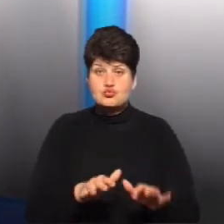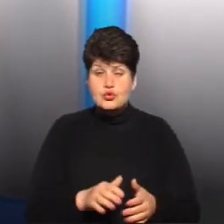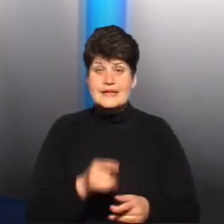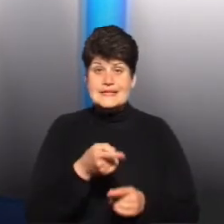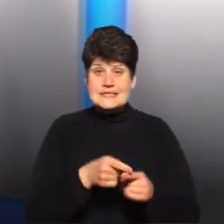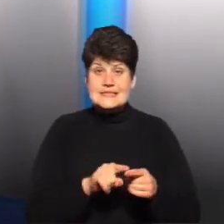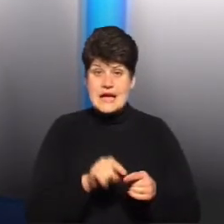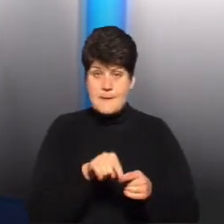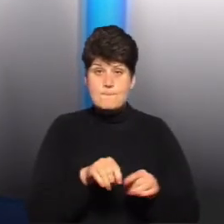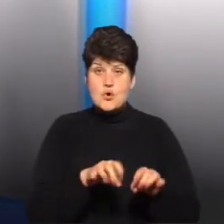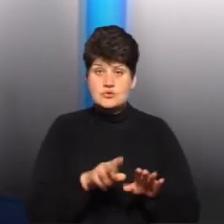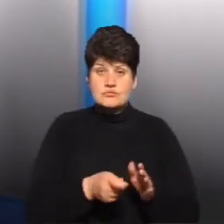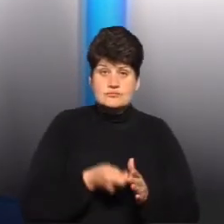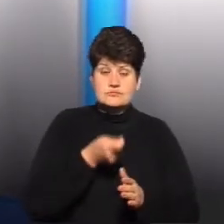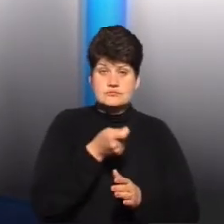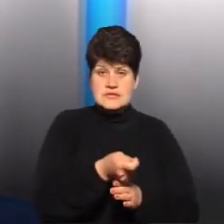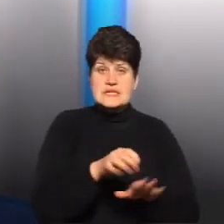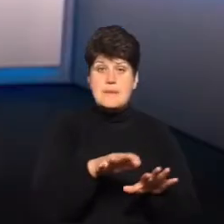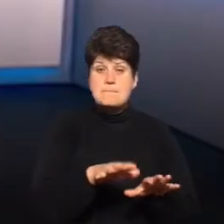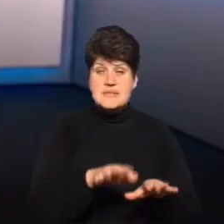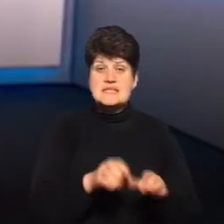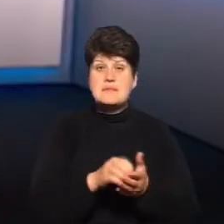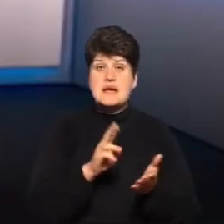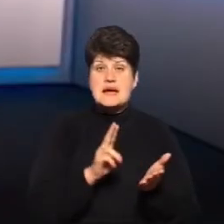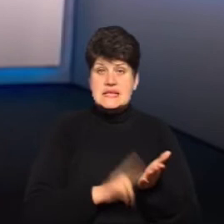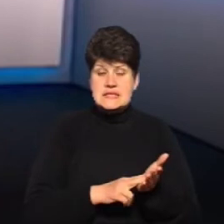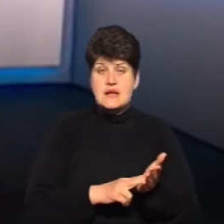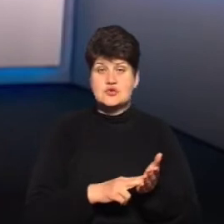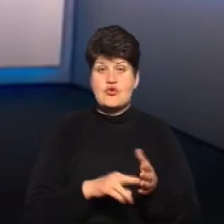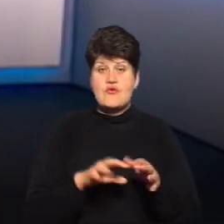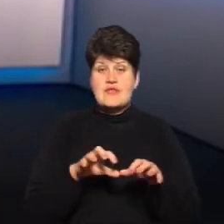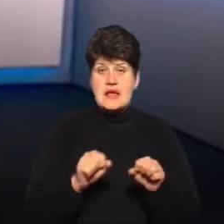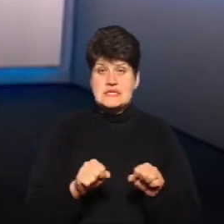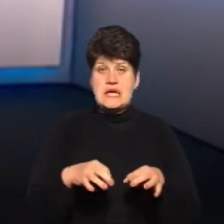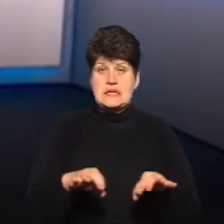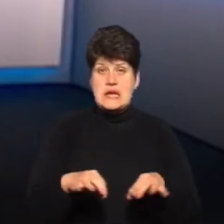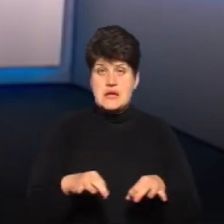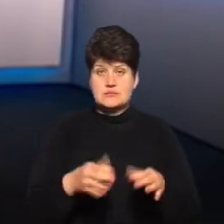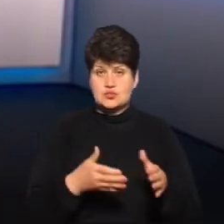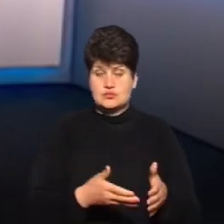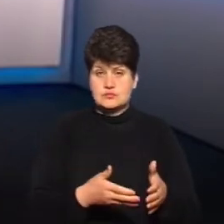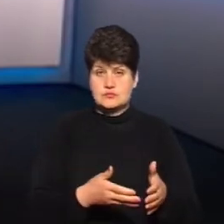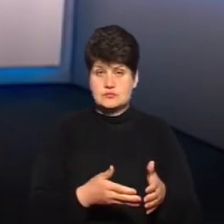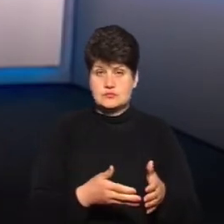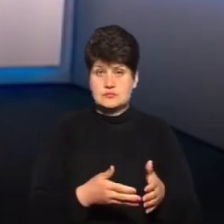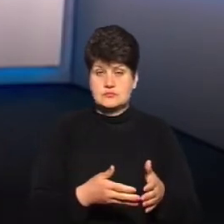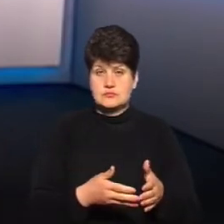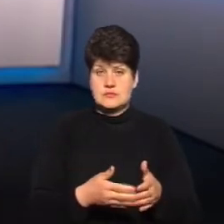висилається за місцем реєстрації власника транспортного засобу. Власне. Так. І, до речі,